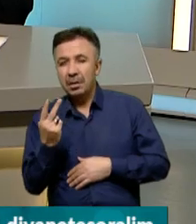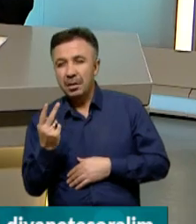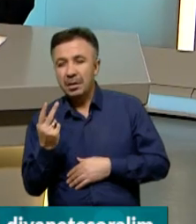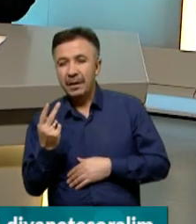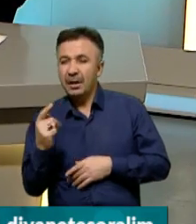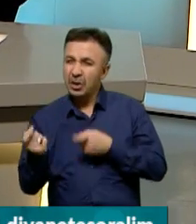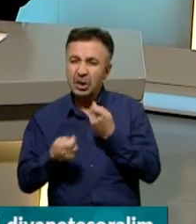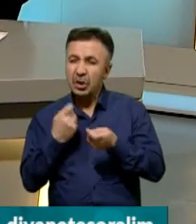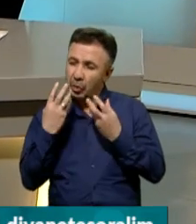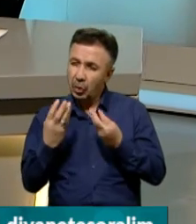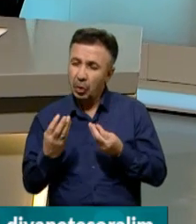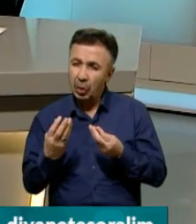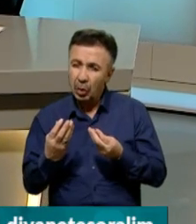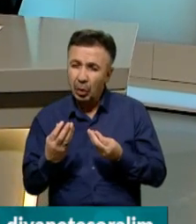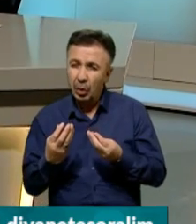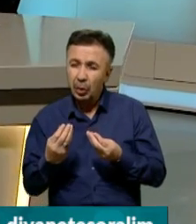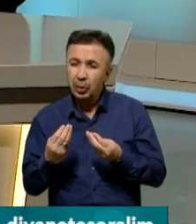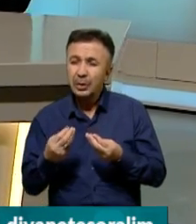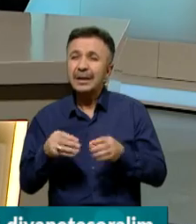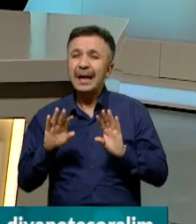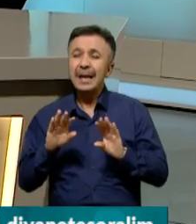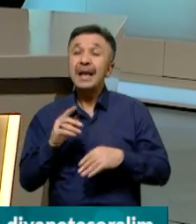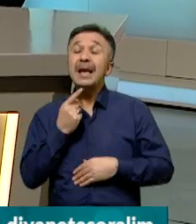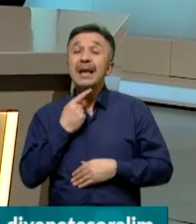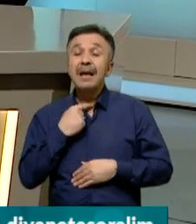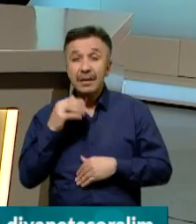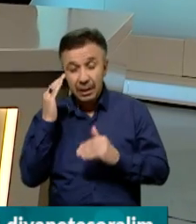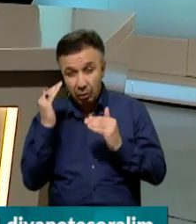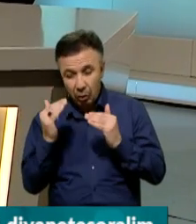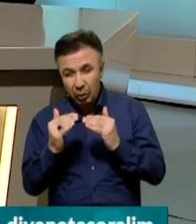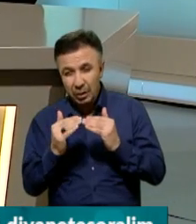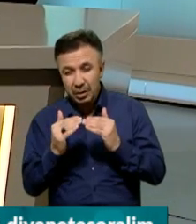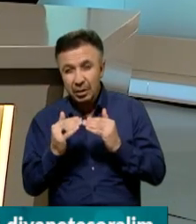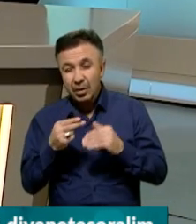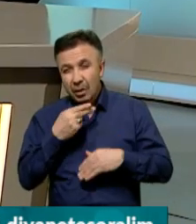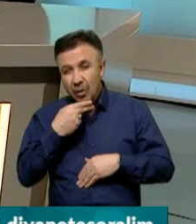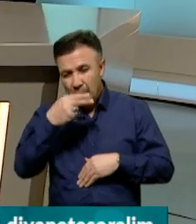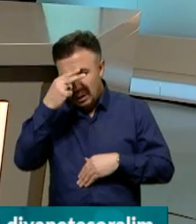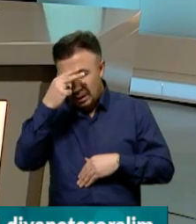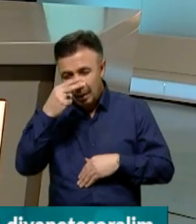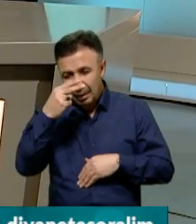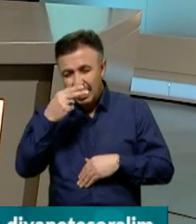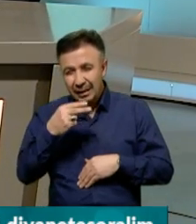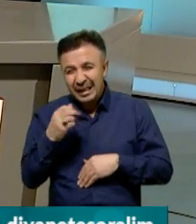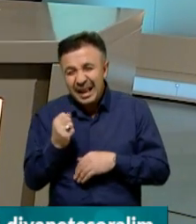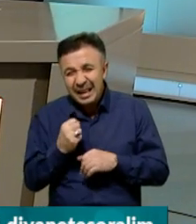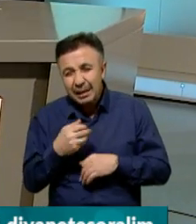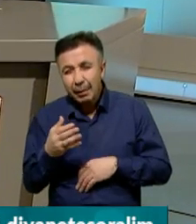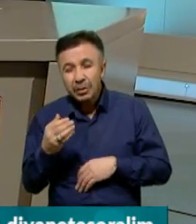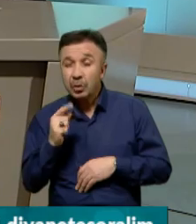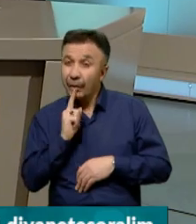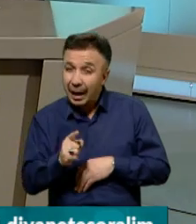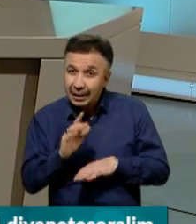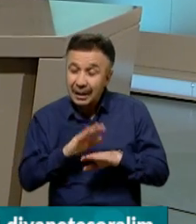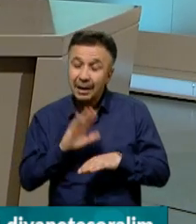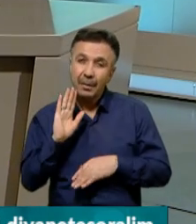işi olduğundan değil de öyle nefsine uyduğundan terk etse cuma sahih midir? Evet sahihtir. Niye? Çünkü farz eda edilmiştir. O